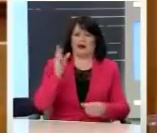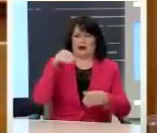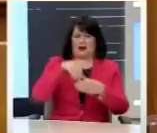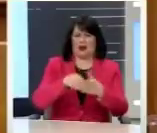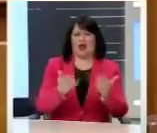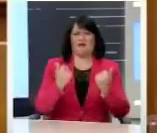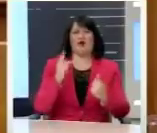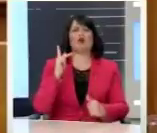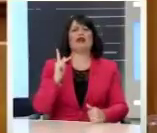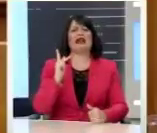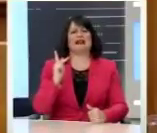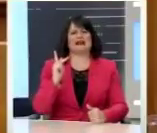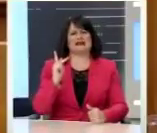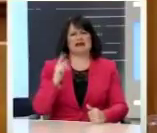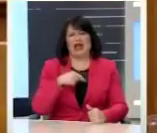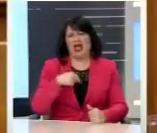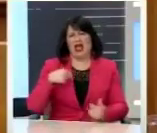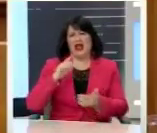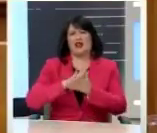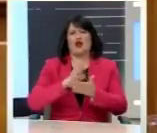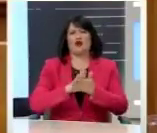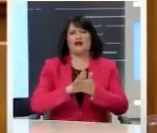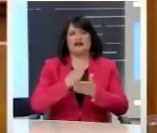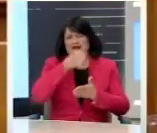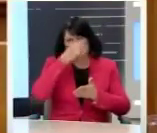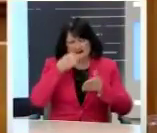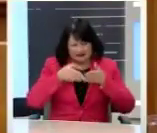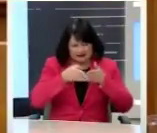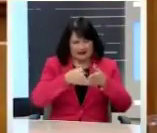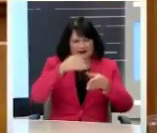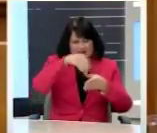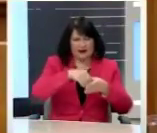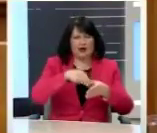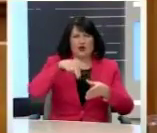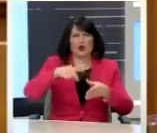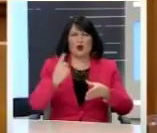τώρα ο κύριος Κουρτάκης στην υπόθεση του Νουρουάν.